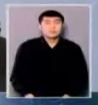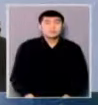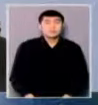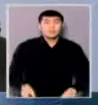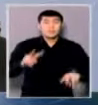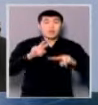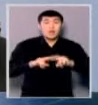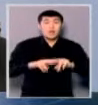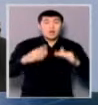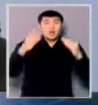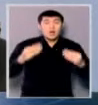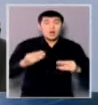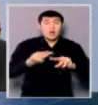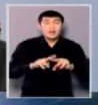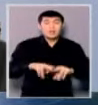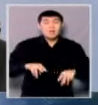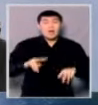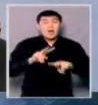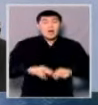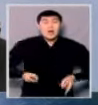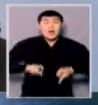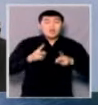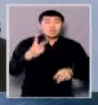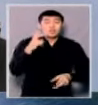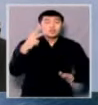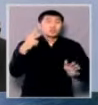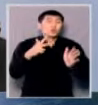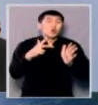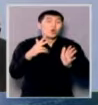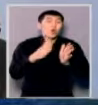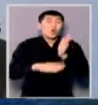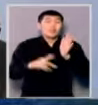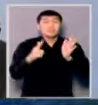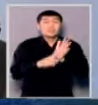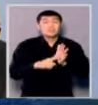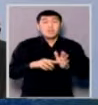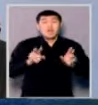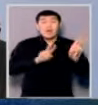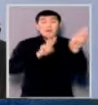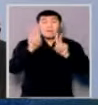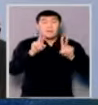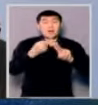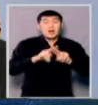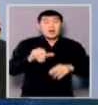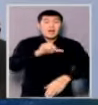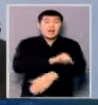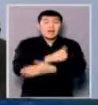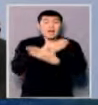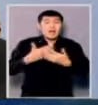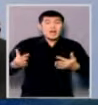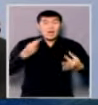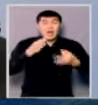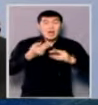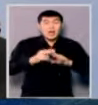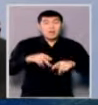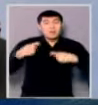Қамауға алынып, осы дерекке қатысты Қылмыстық кодексінің 297 бабы есірткі психотроптық заттарды сол тектестерді өткізу